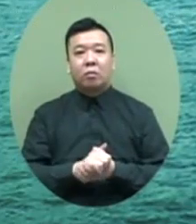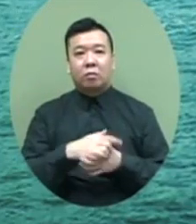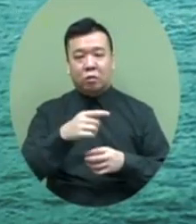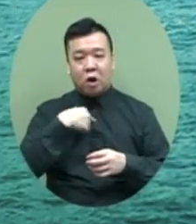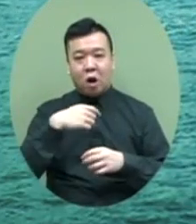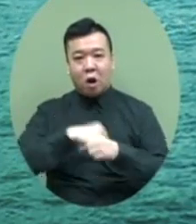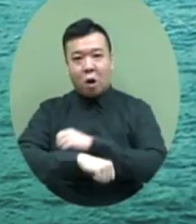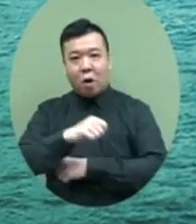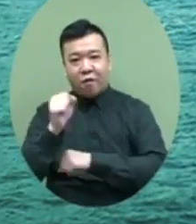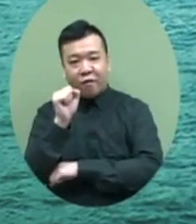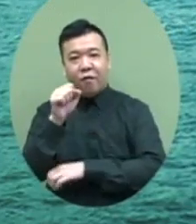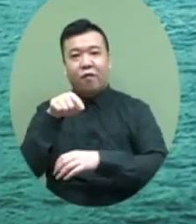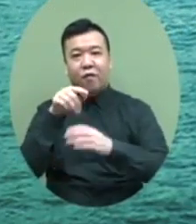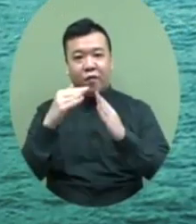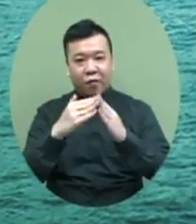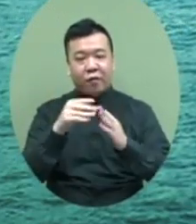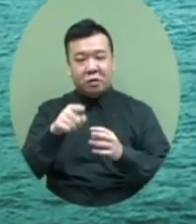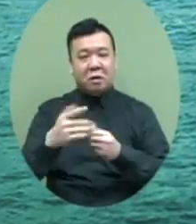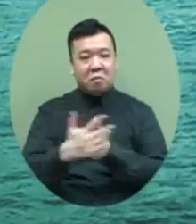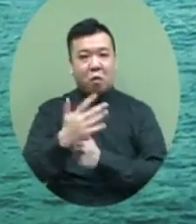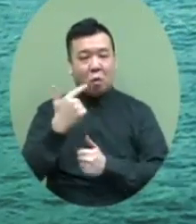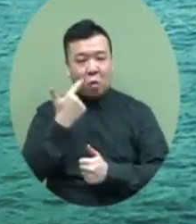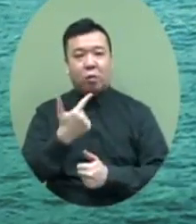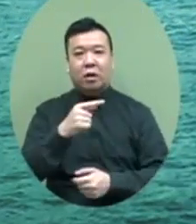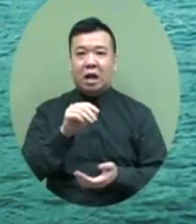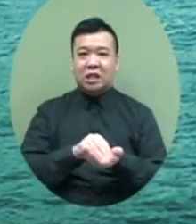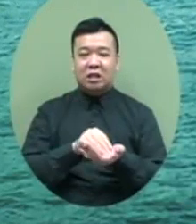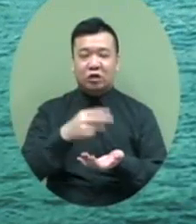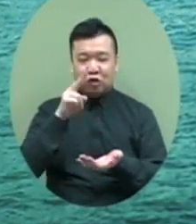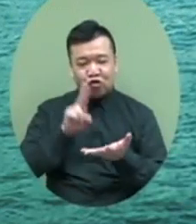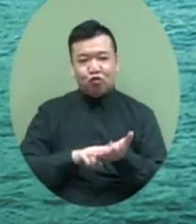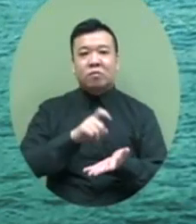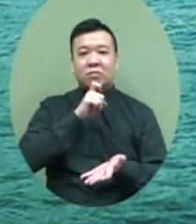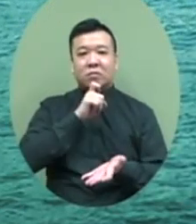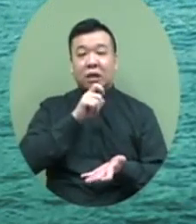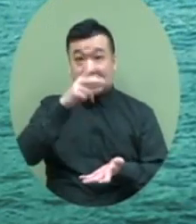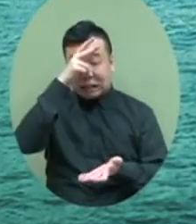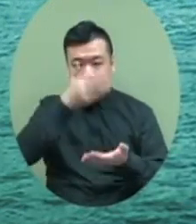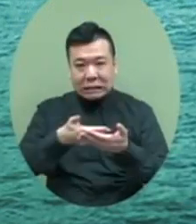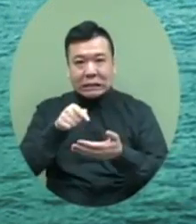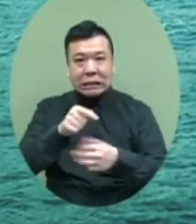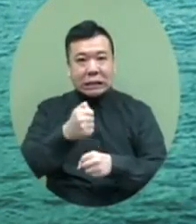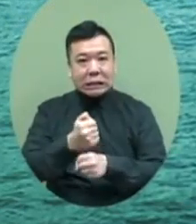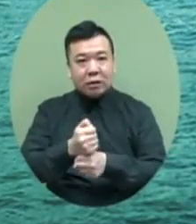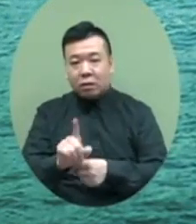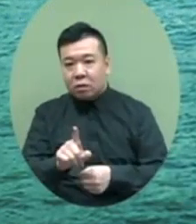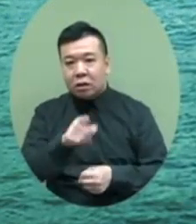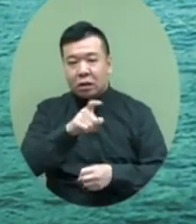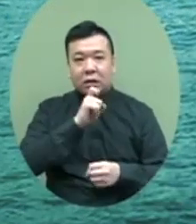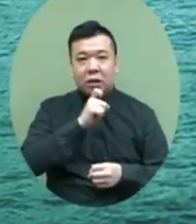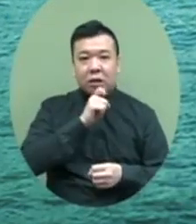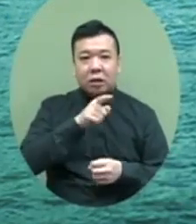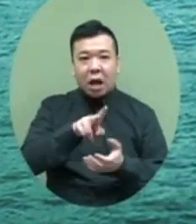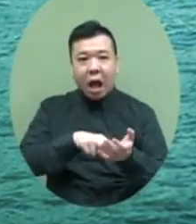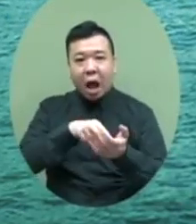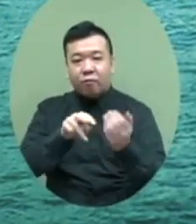勞福局的工作，我相信是非常之有幫助。當然因為在政治的工作裡頭，是很多的工作跟立